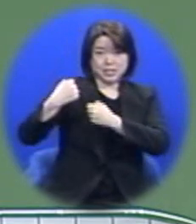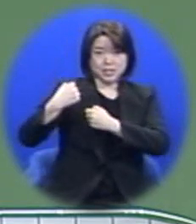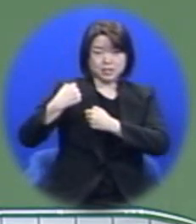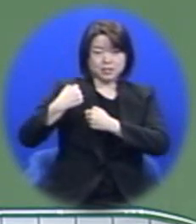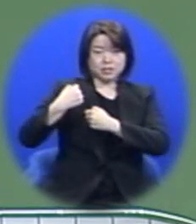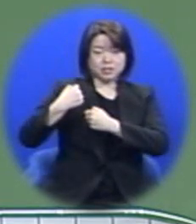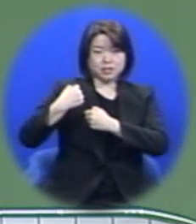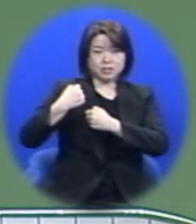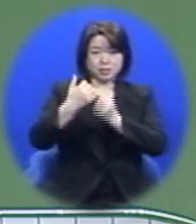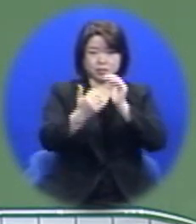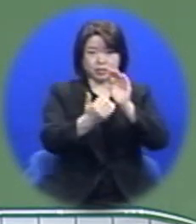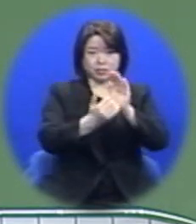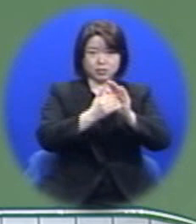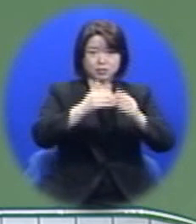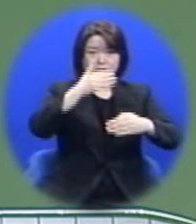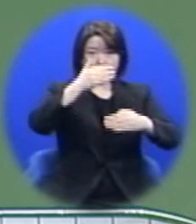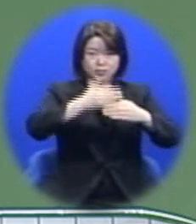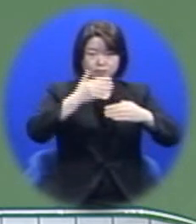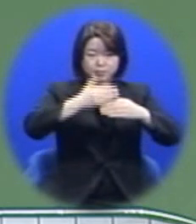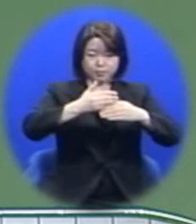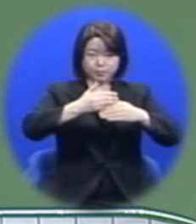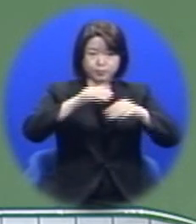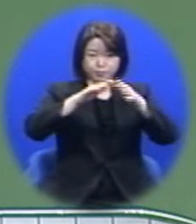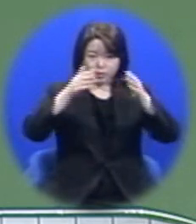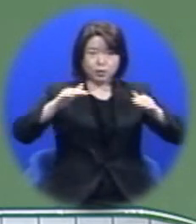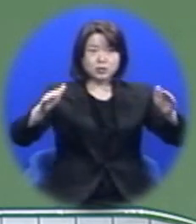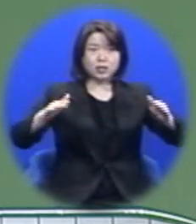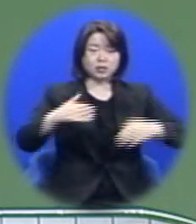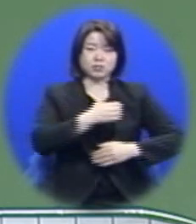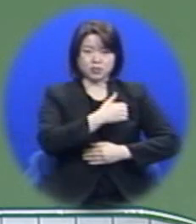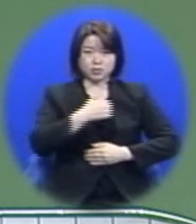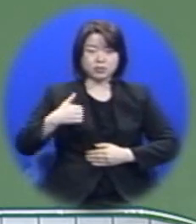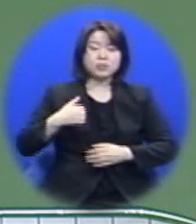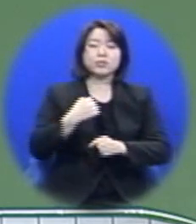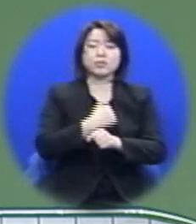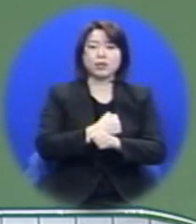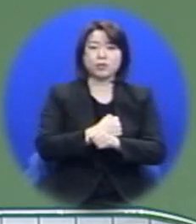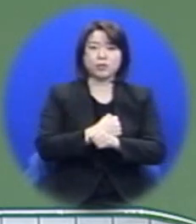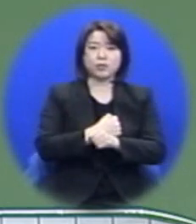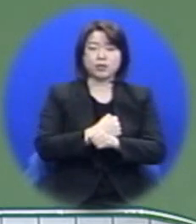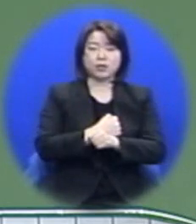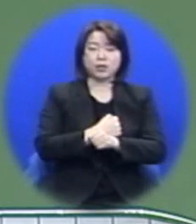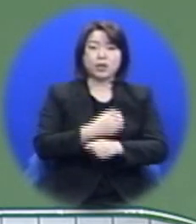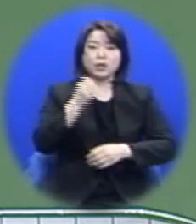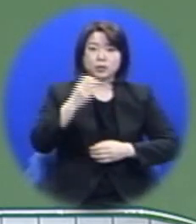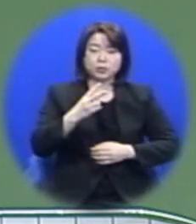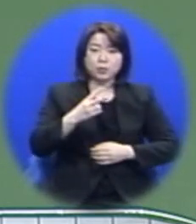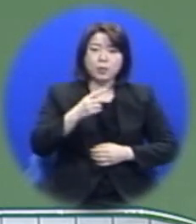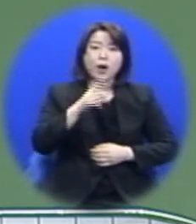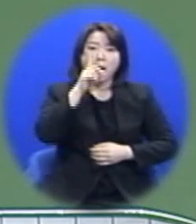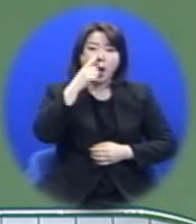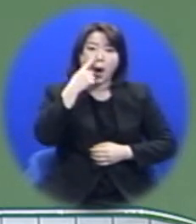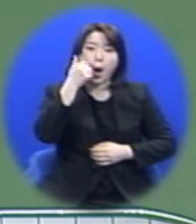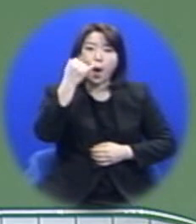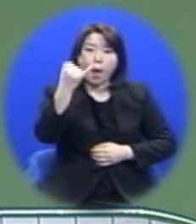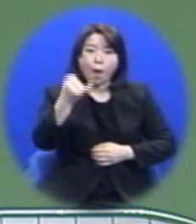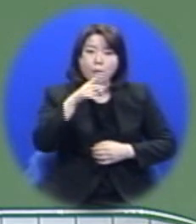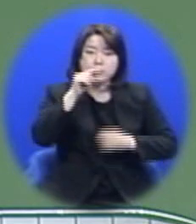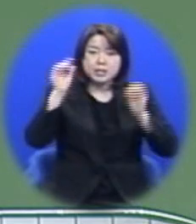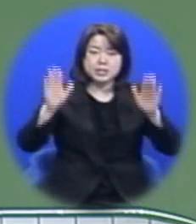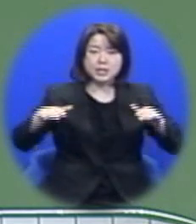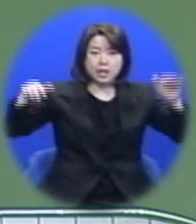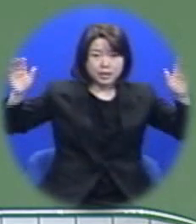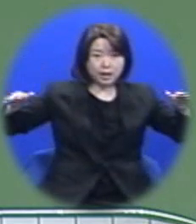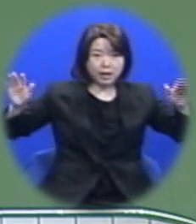성벽으로 둘러싸인 요새는 든든합니다. 그러나 날개, 어미새의 날개는